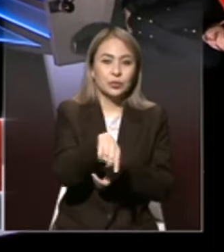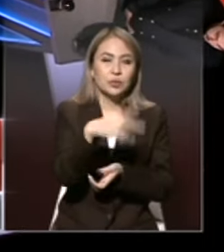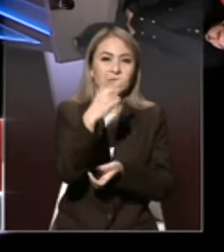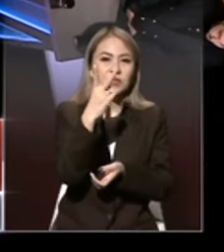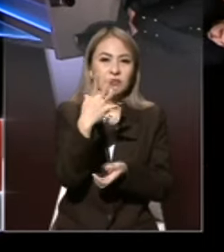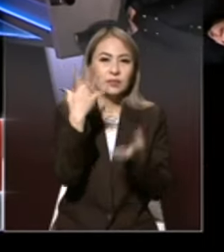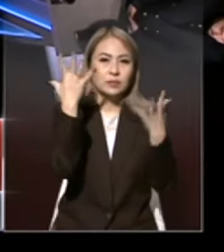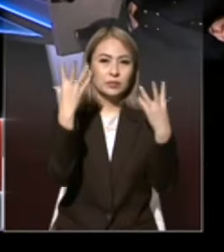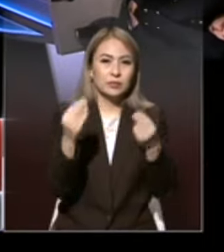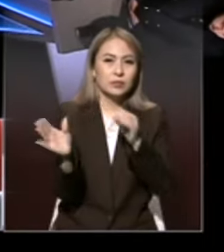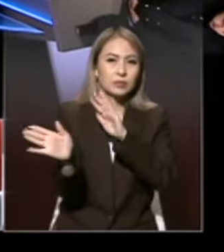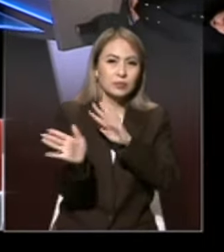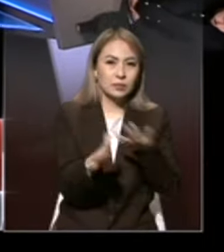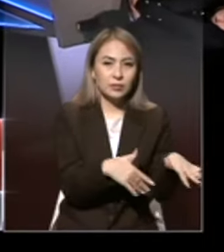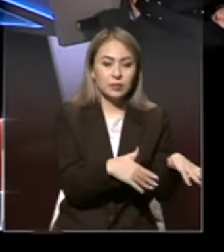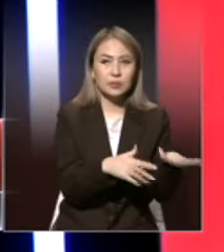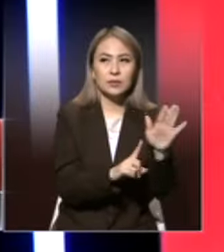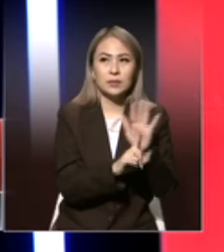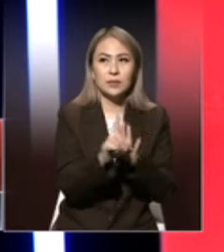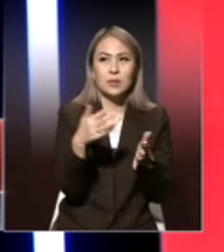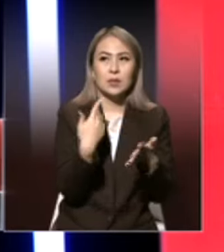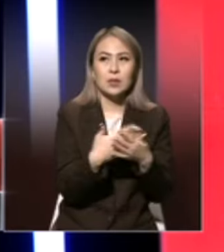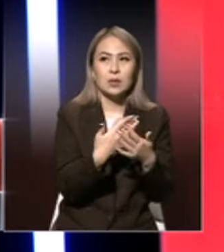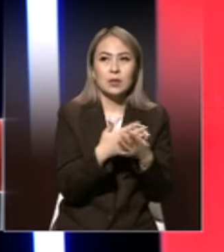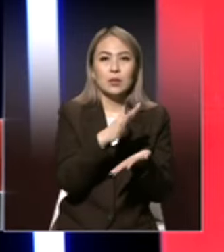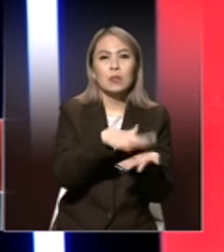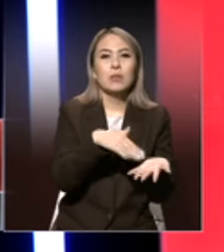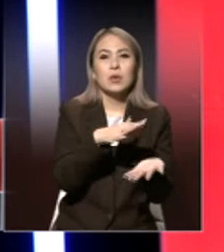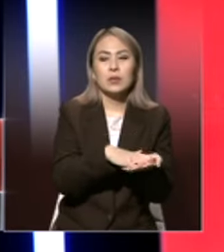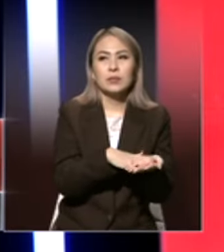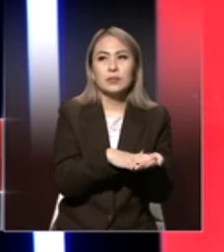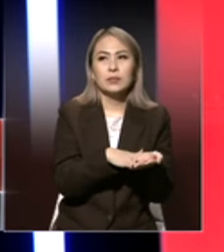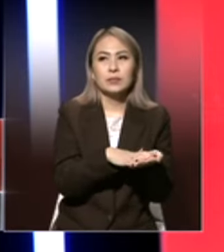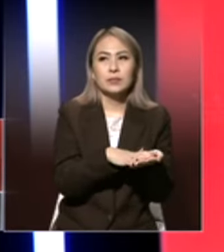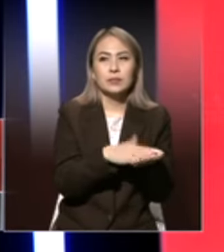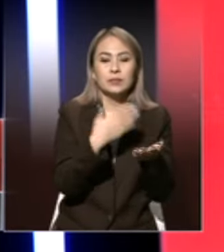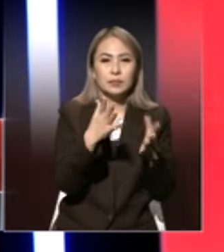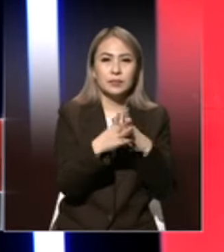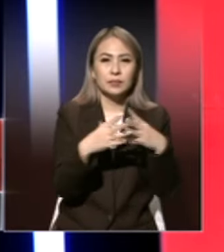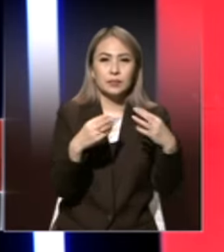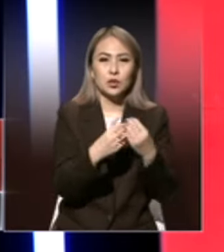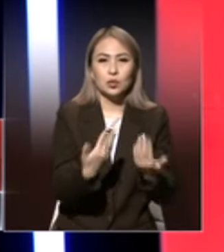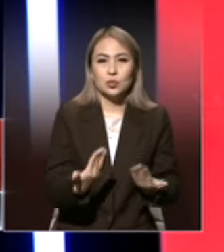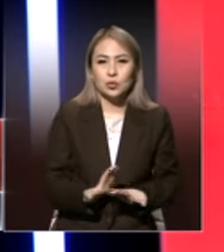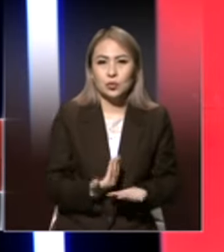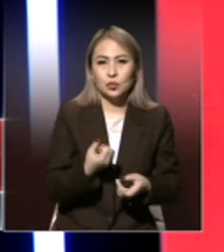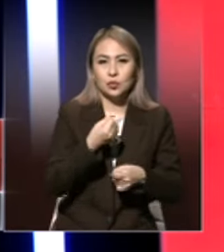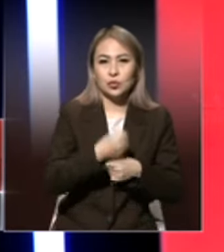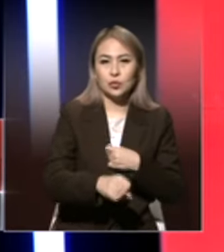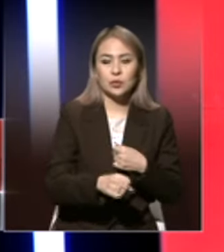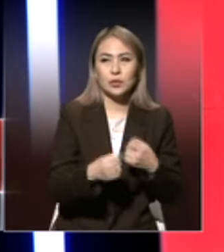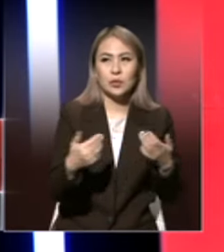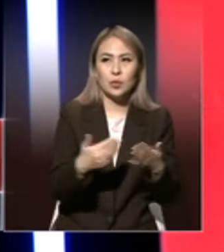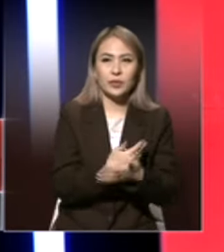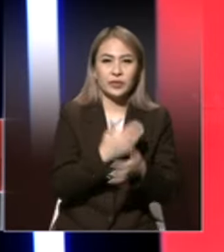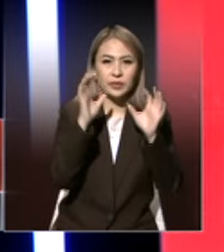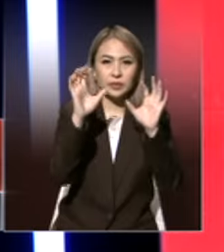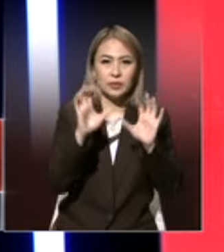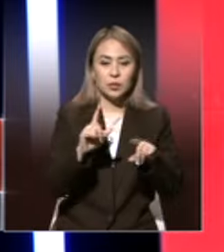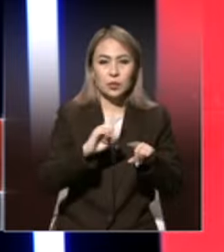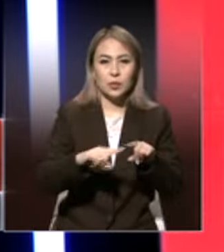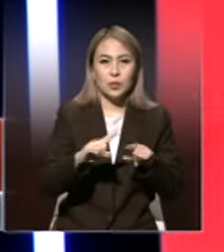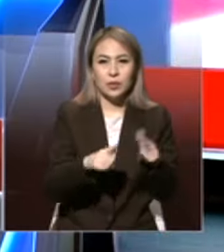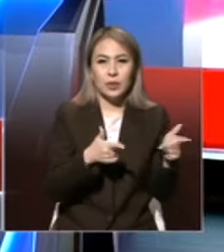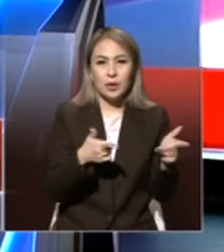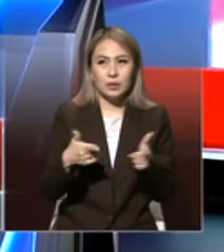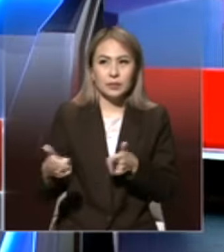кейін, енді осы мәселені қарастырайықшы, біз 25 күннен кейін әлі бізде отбасының тұрмыстық зорлық-зомбылыққа қатысты жаңа заң жобасы әзірленеді алдағы уақытта,